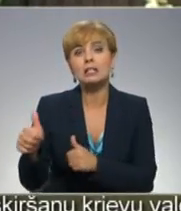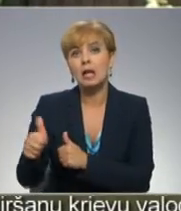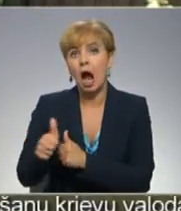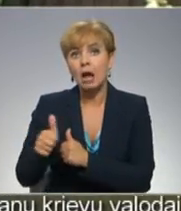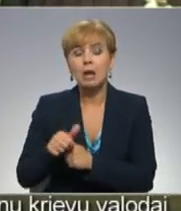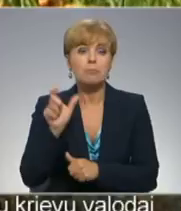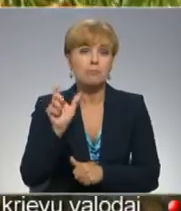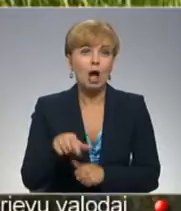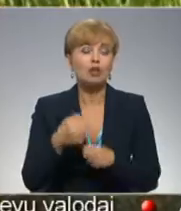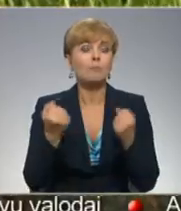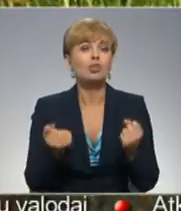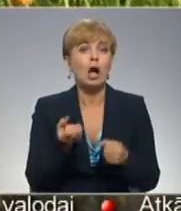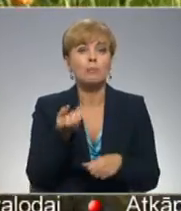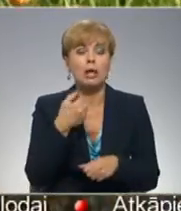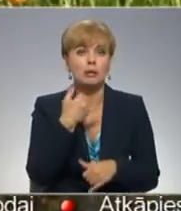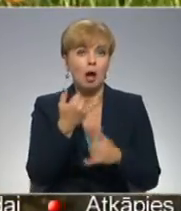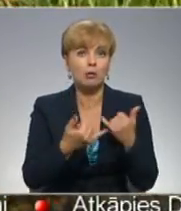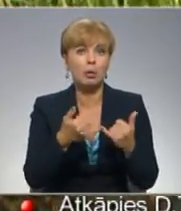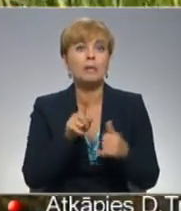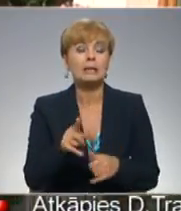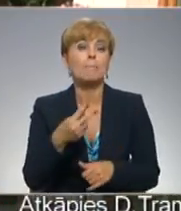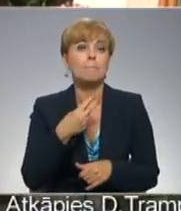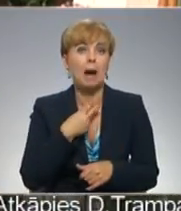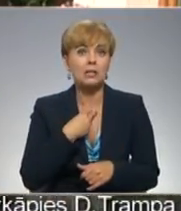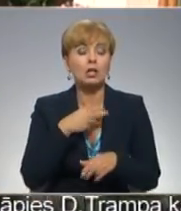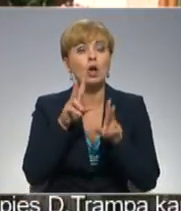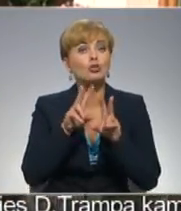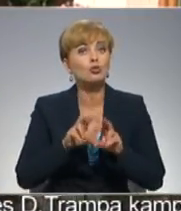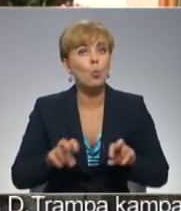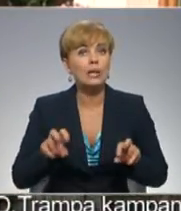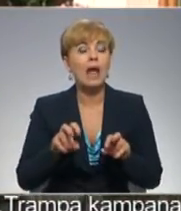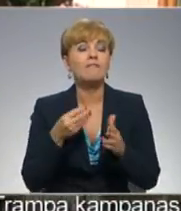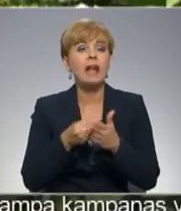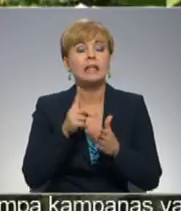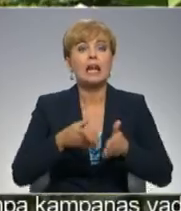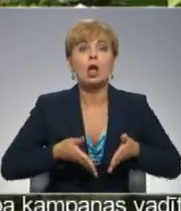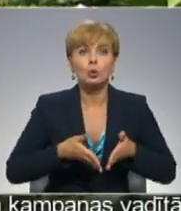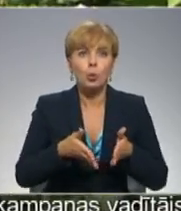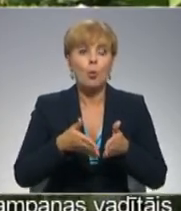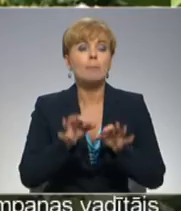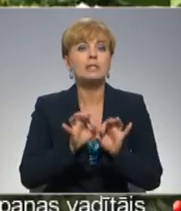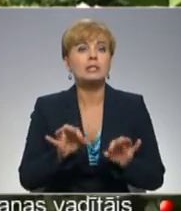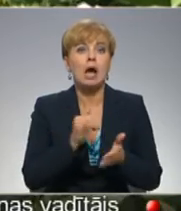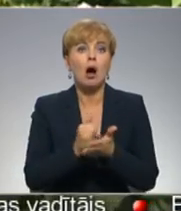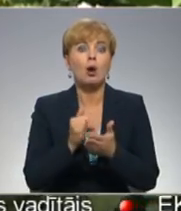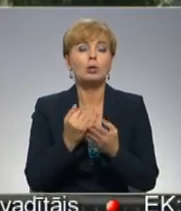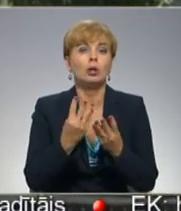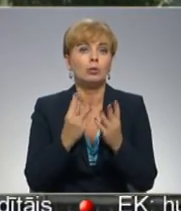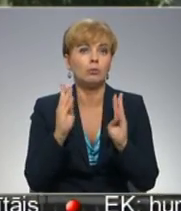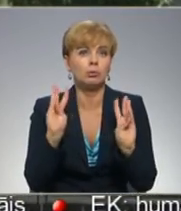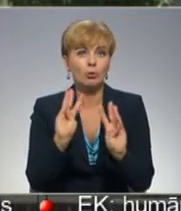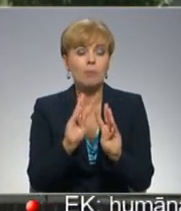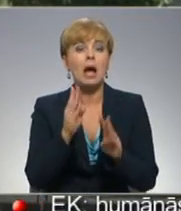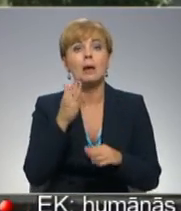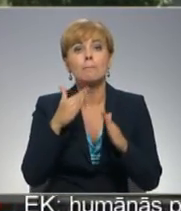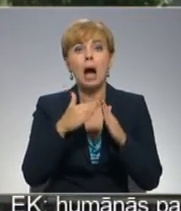nereti pašam čaklēm dārzkopim ir zināms pārsteigums. Žūrī vērtē ne tikai dobes. Svarīgi, lai būtu sakārtots žoks, labi redzams mājas